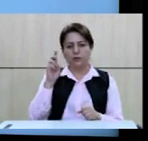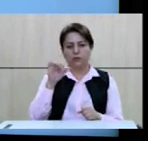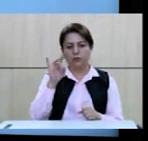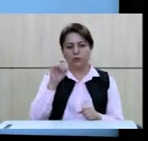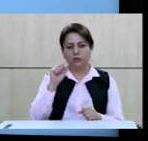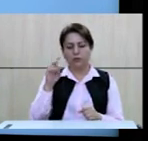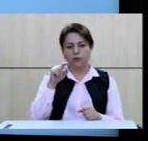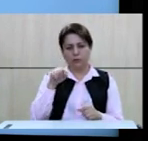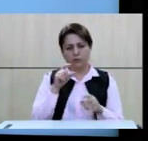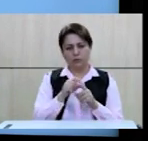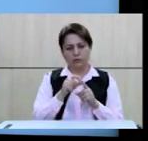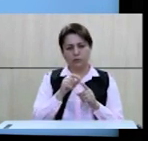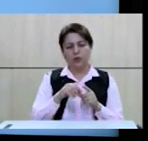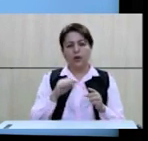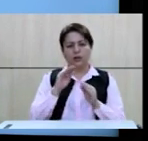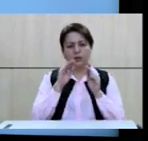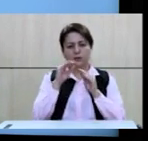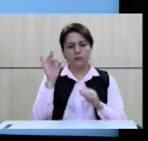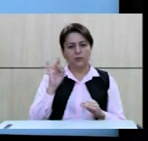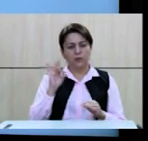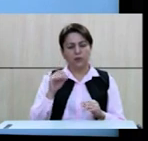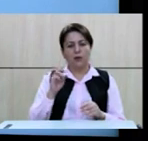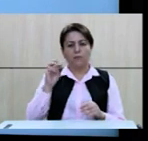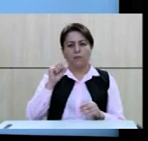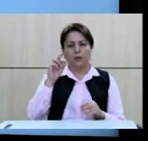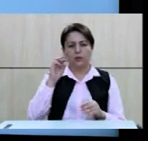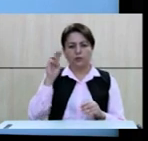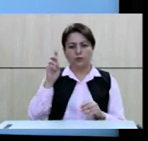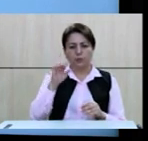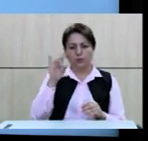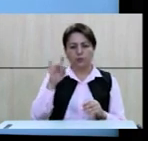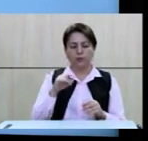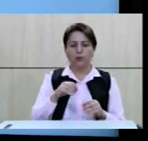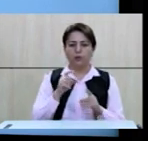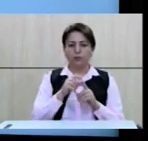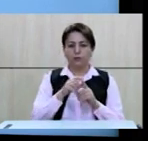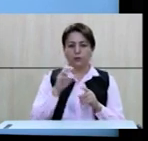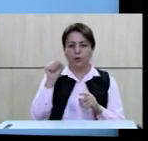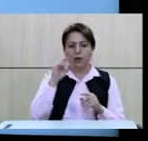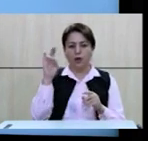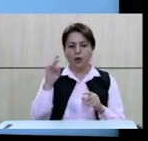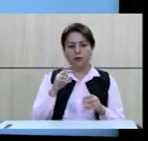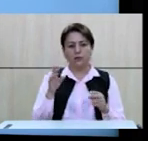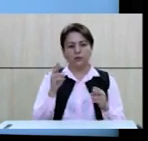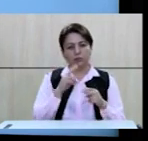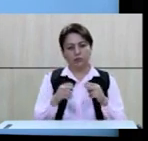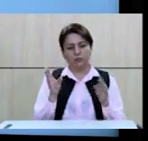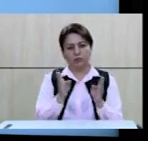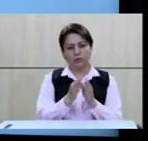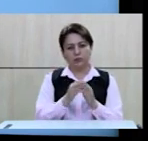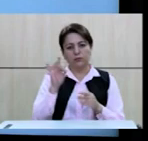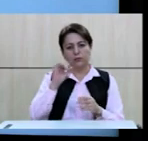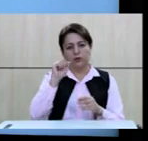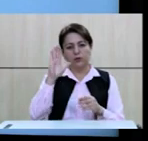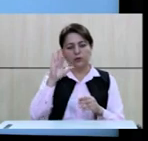so'zimiz yasama ravish. Chunki majbur so'ziga an qo'shimchasini qo'shish orqali ravish